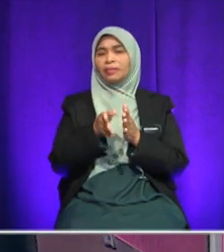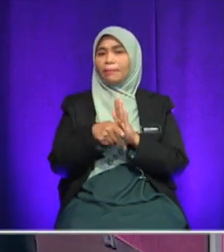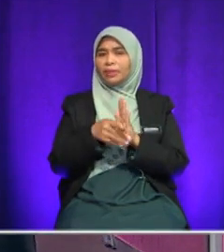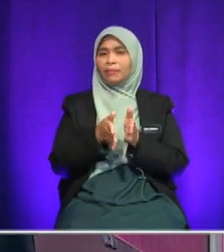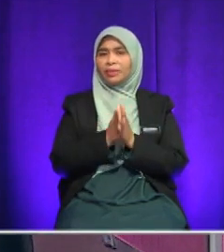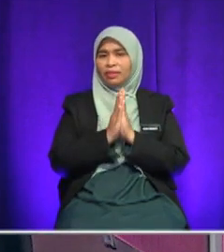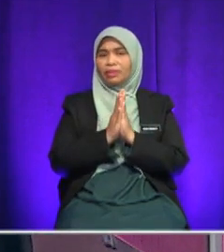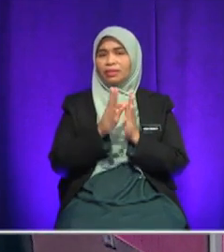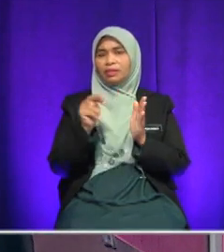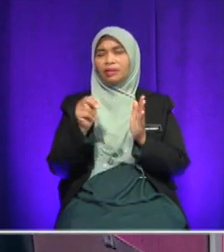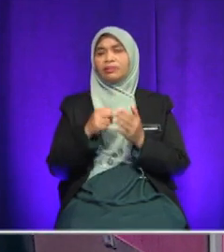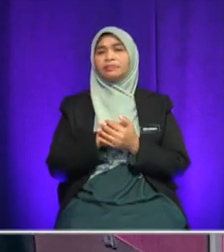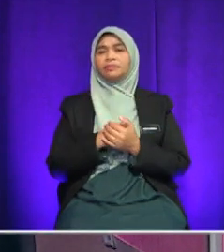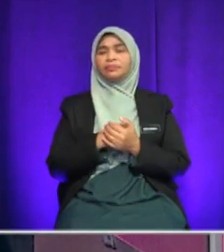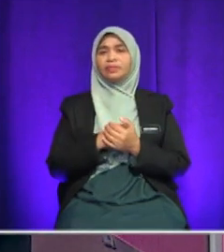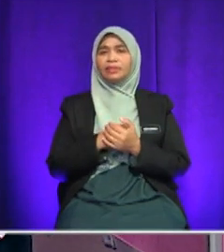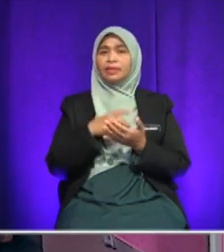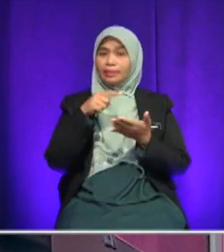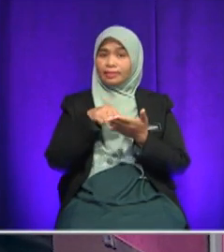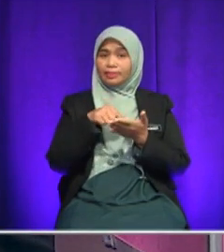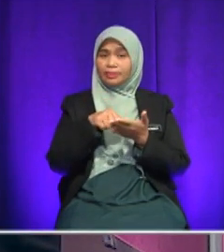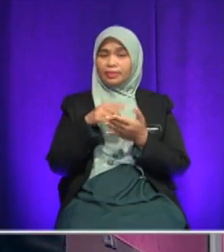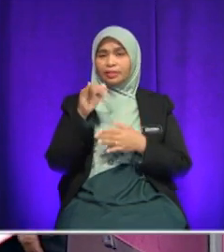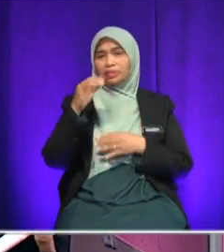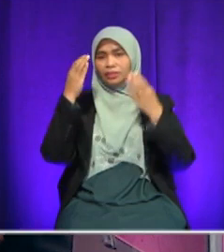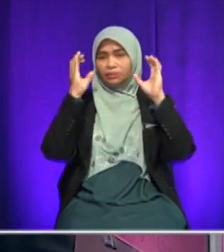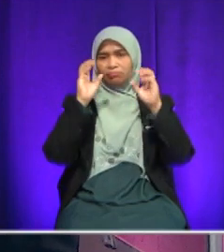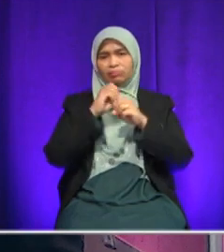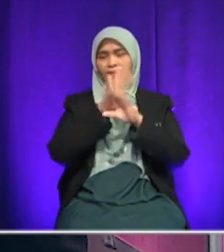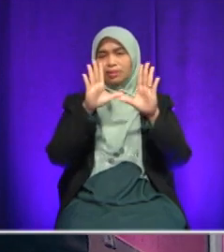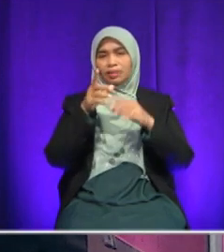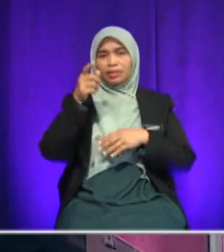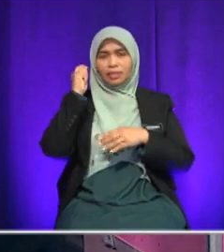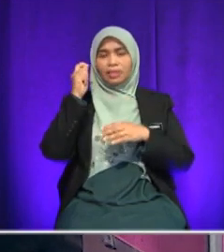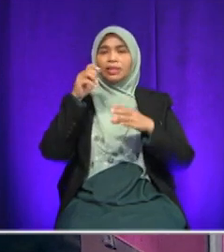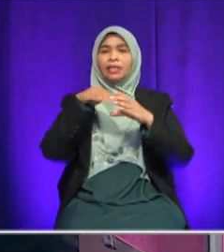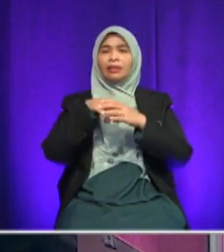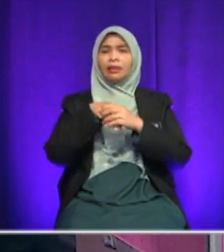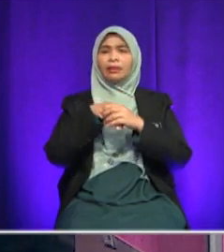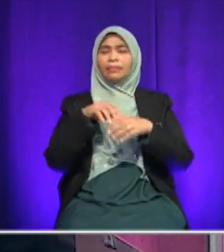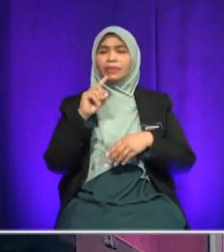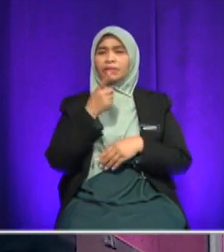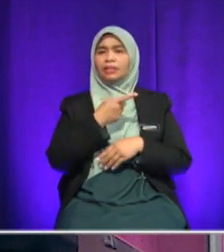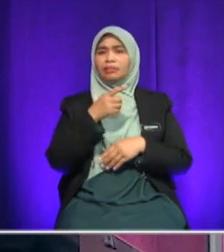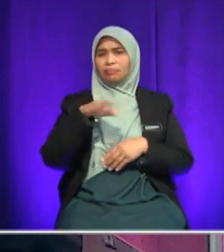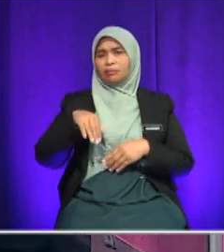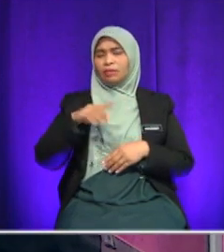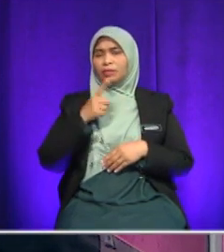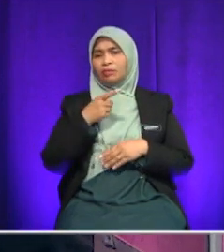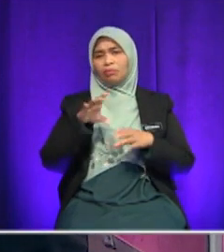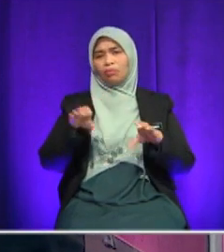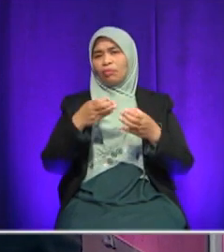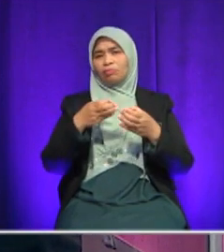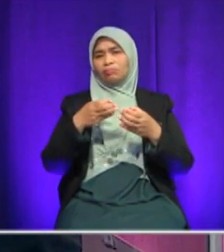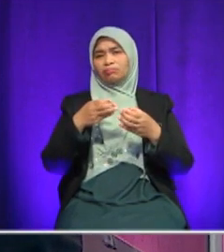atas tudung tersebut. Okey, ini yang cikgu jelaskan tadi. Di dalam kita, sebelum kita membuat keputusan